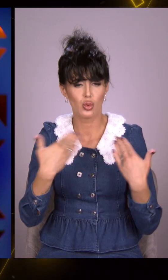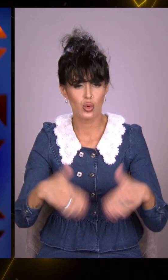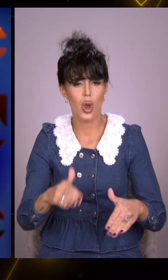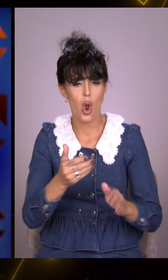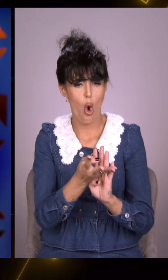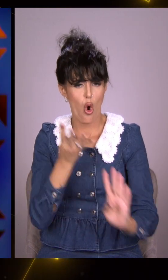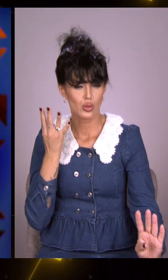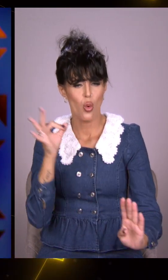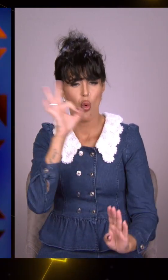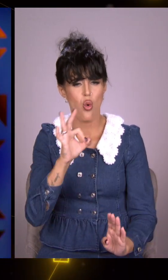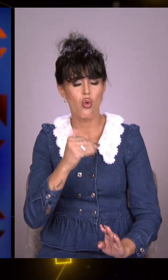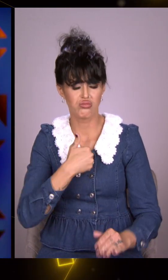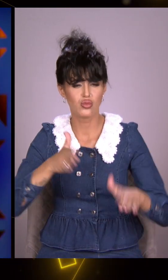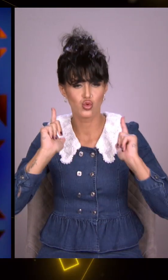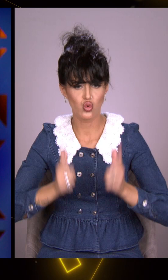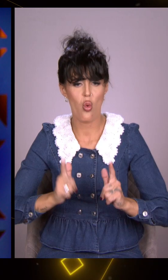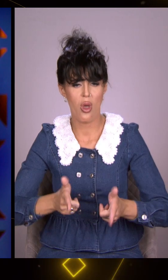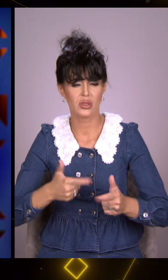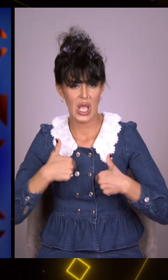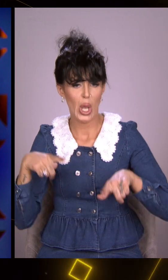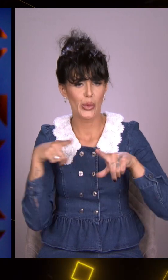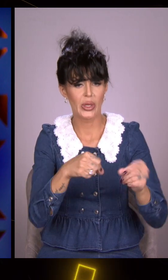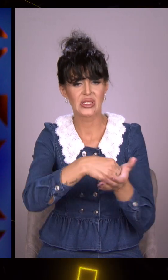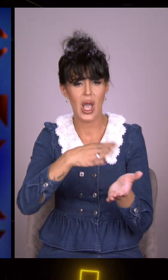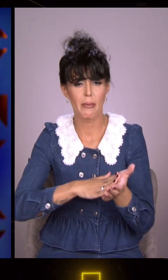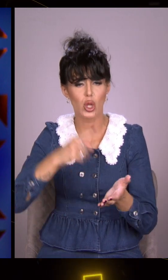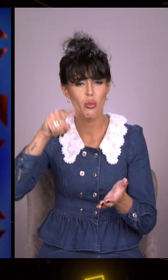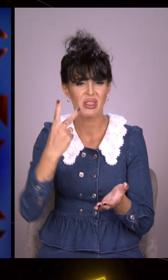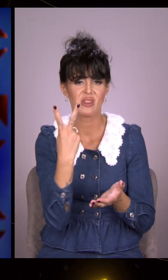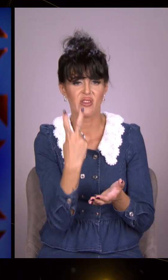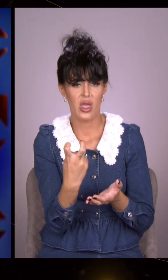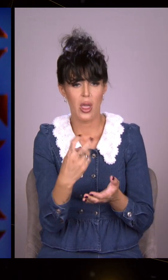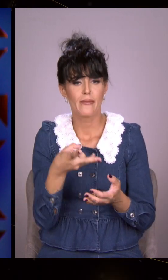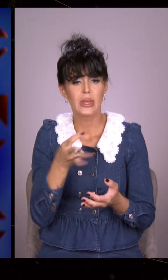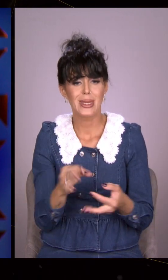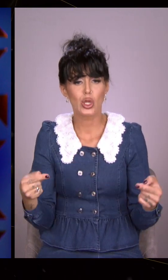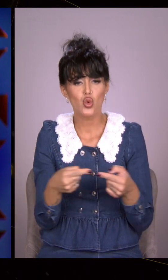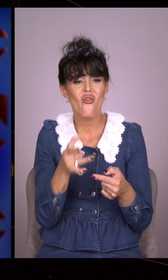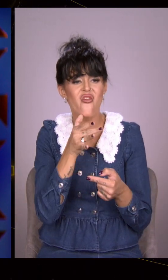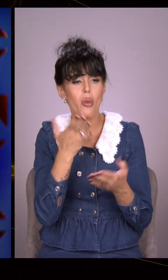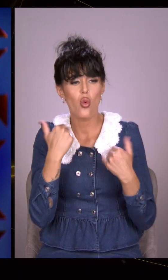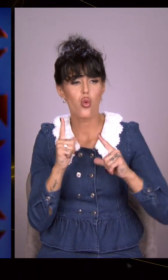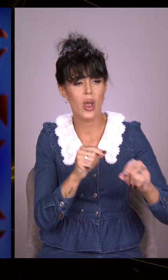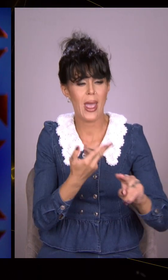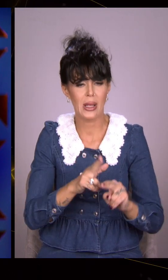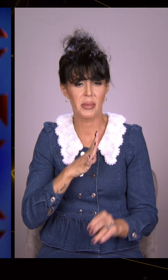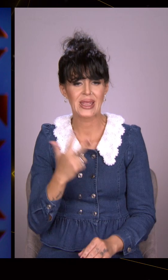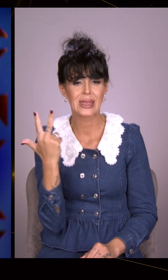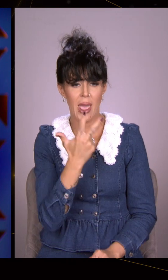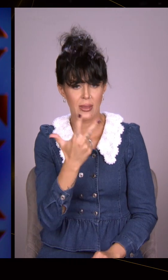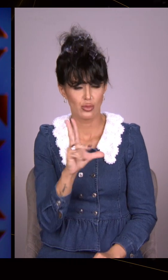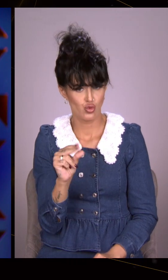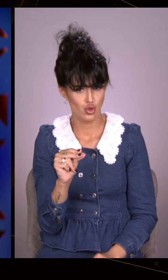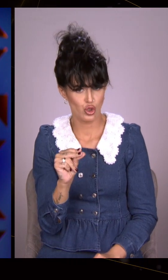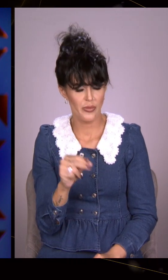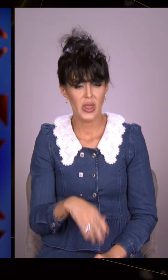чергу, що вона аж 200-та. Вона не знає, коли вона виїде. Це було 3-го числа.